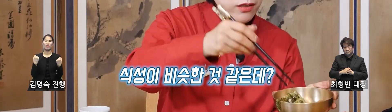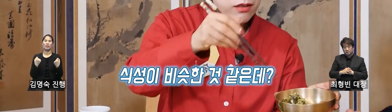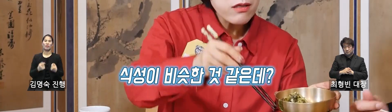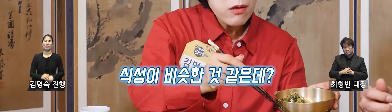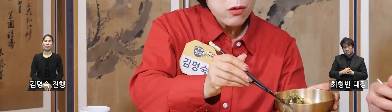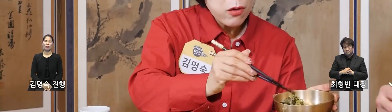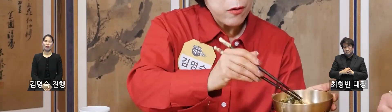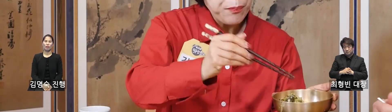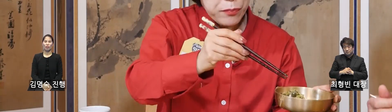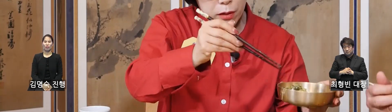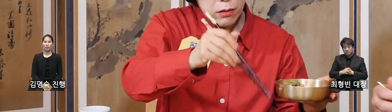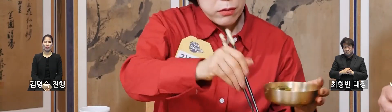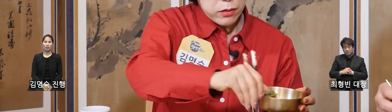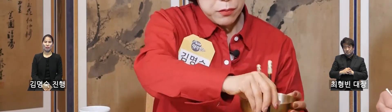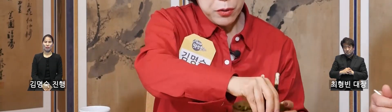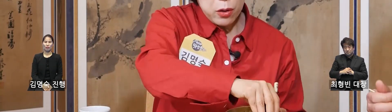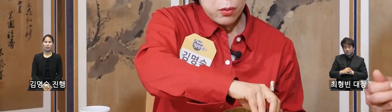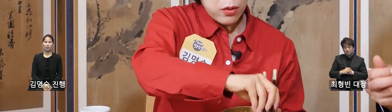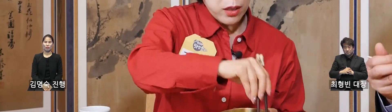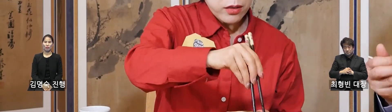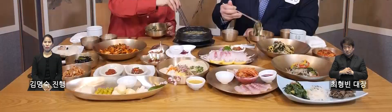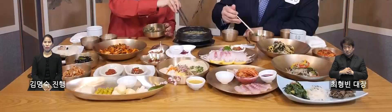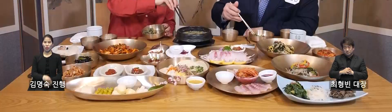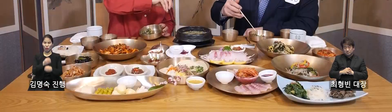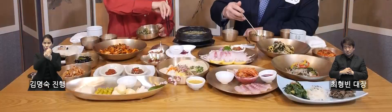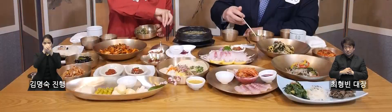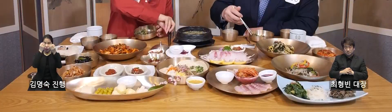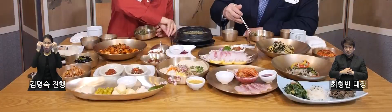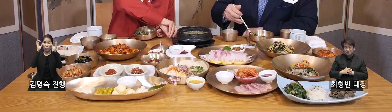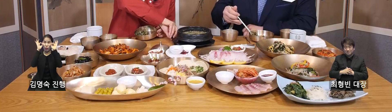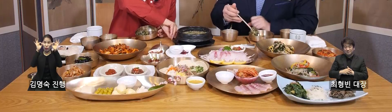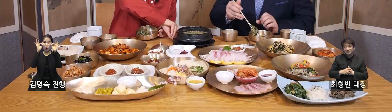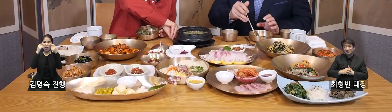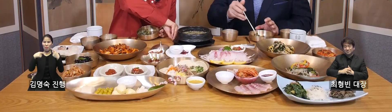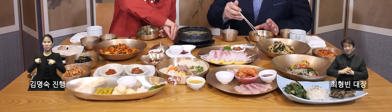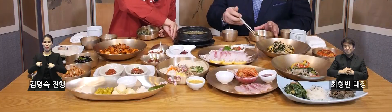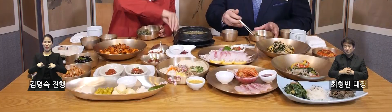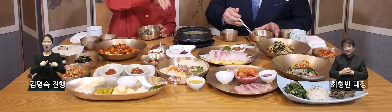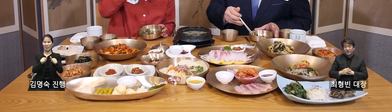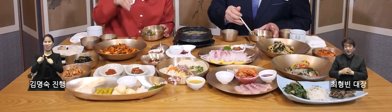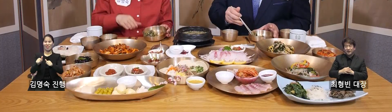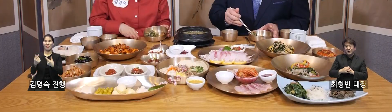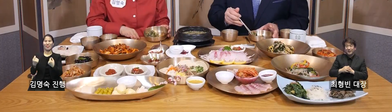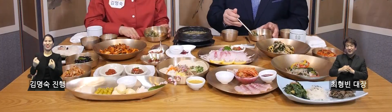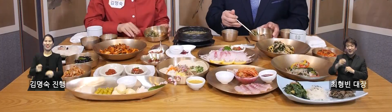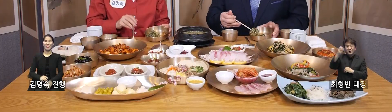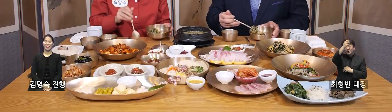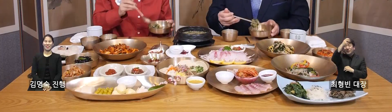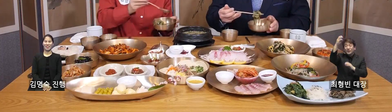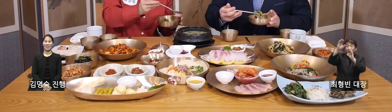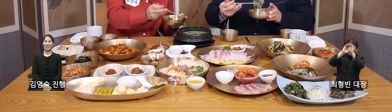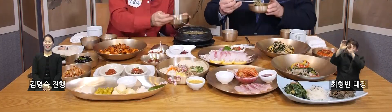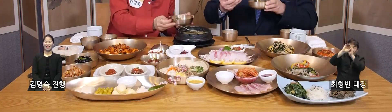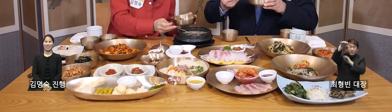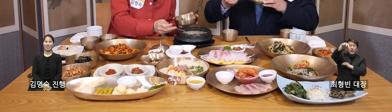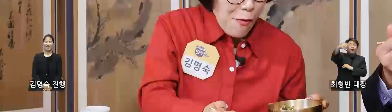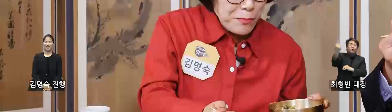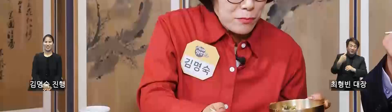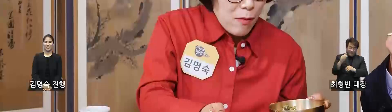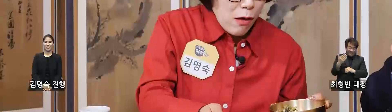음 많이 있네요 * 보러 같이 다녀야 겠어요 없다 단어가 천문 조금씩 여쭤 예